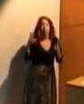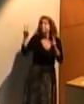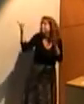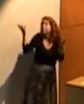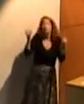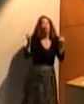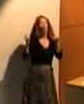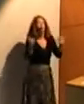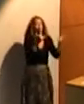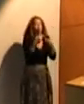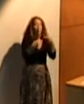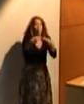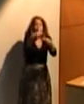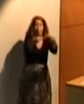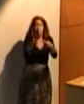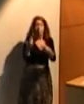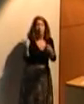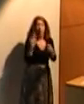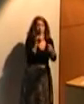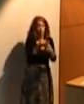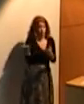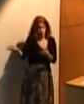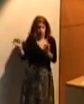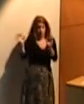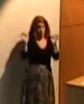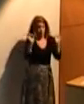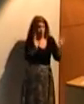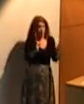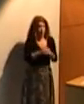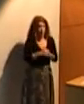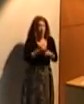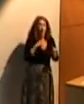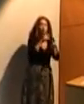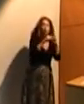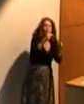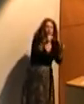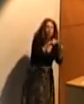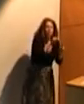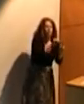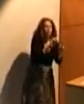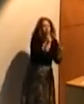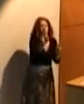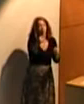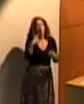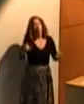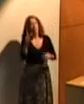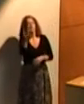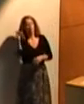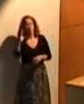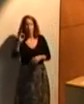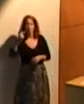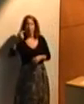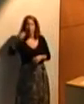dont j'ai parlé tout à l'heure eh bien on parle beaucoup d'objets moussa versés en france on parle beaucoup des ogm il peut y avoir des débats